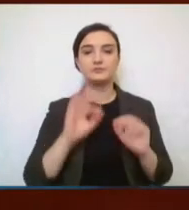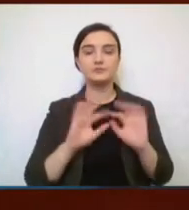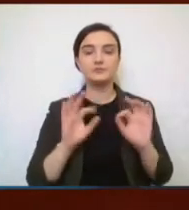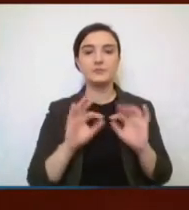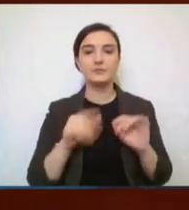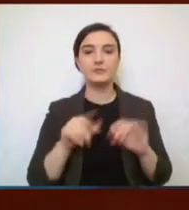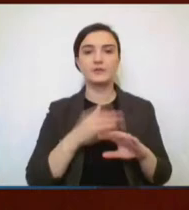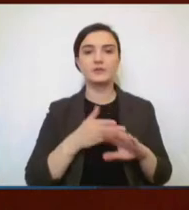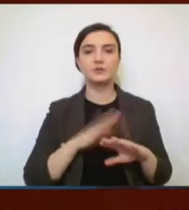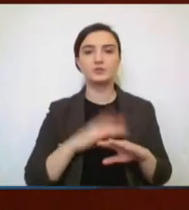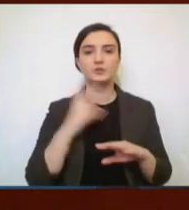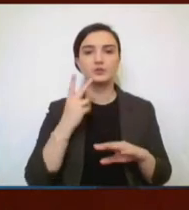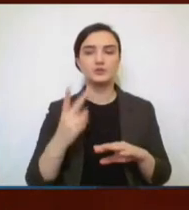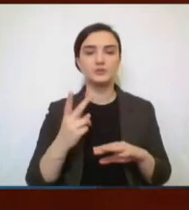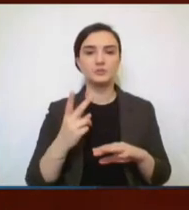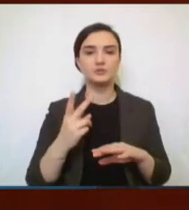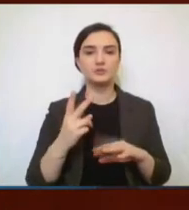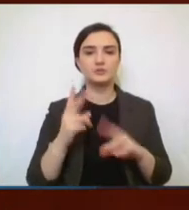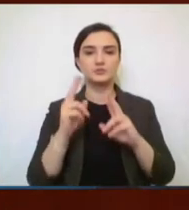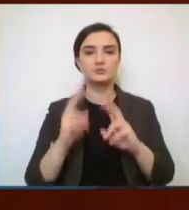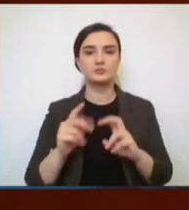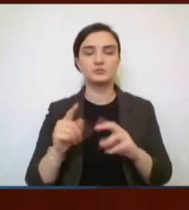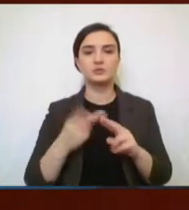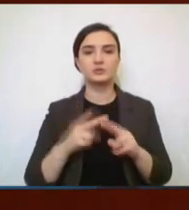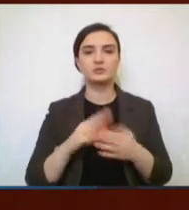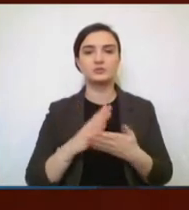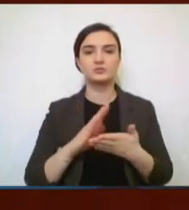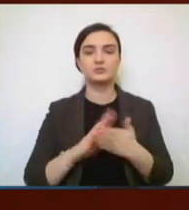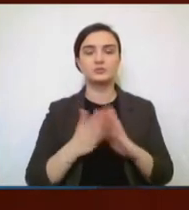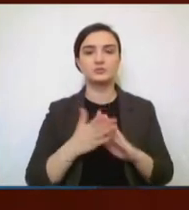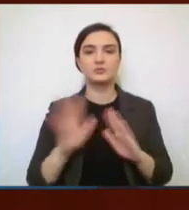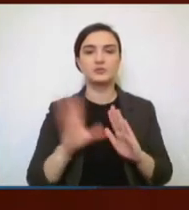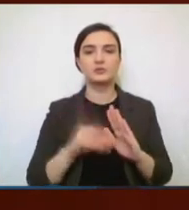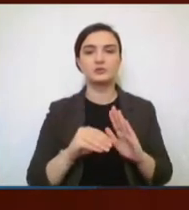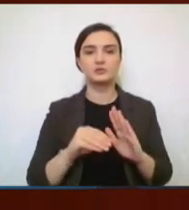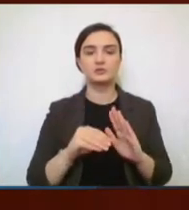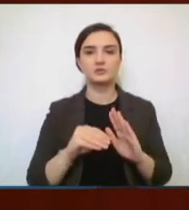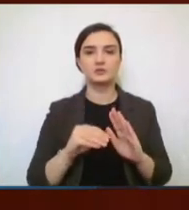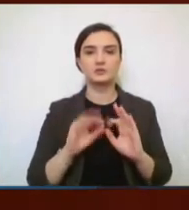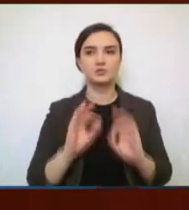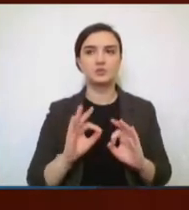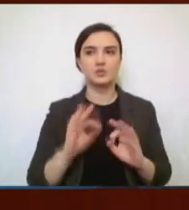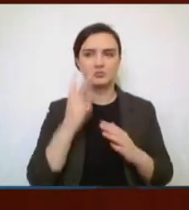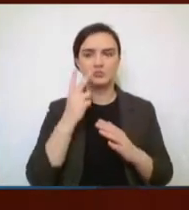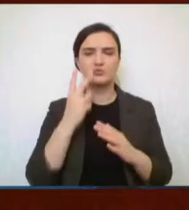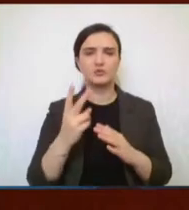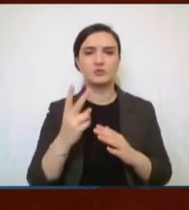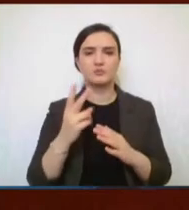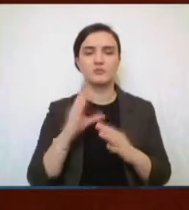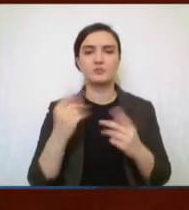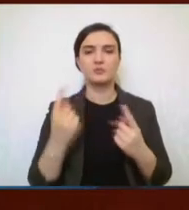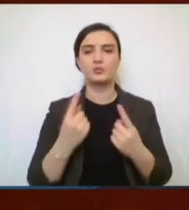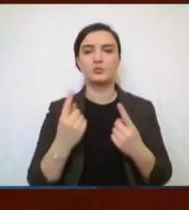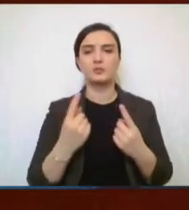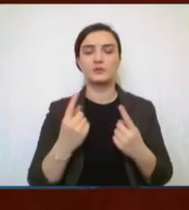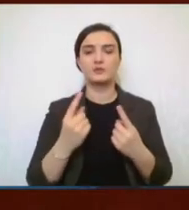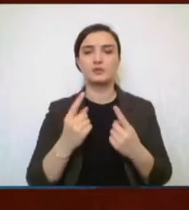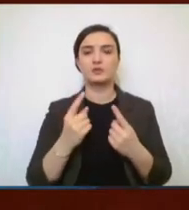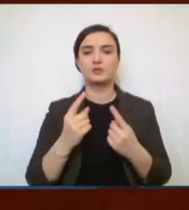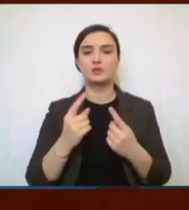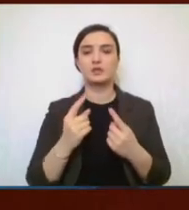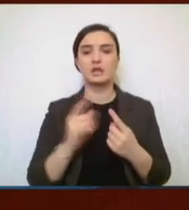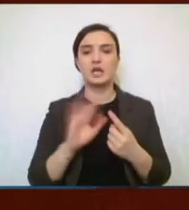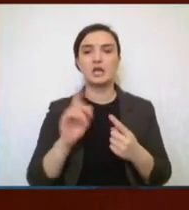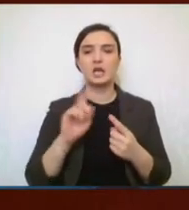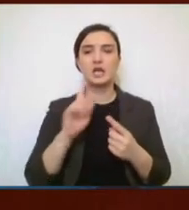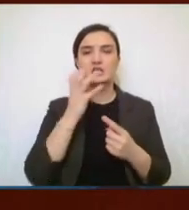შევაფასოთ, აქ არის მდგომარეობა, რომელიც ყველაზე საღად მეჩვენება და ყველაზე ბუნებრივია, არა ბრმად გავყევი რაღაცას,